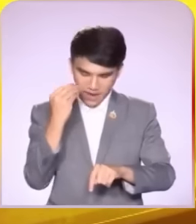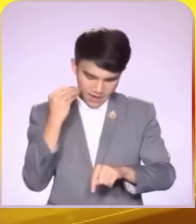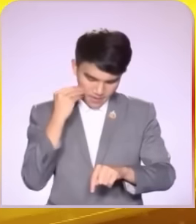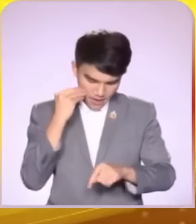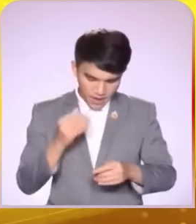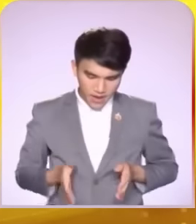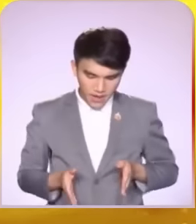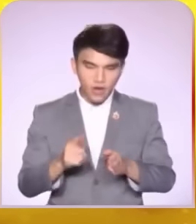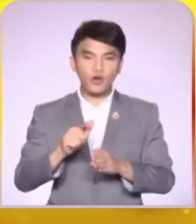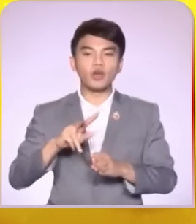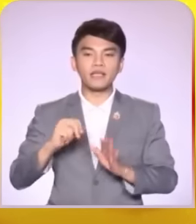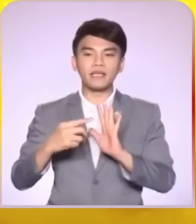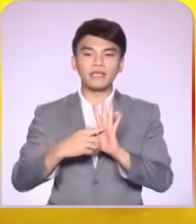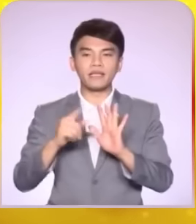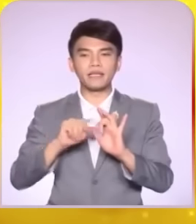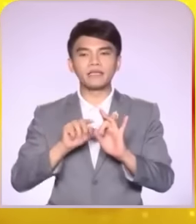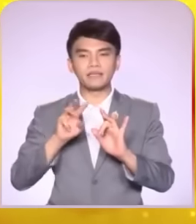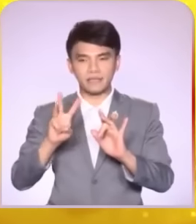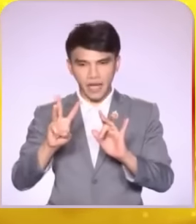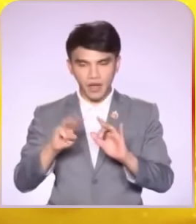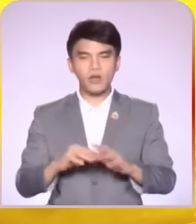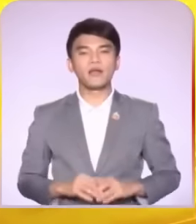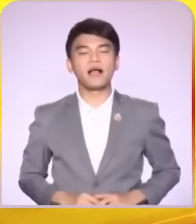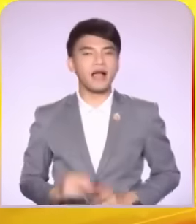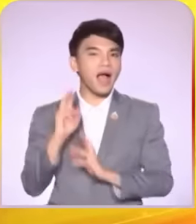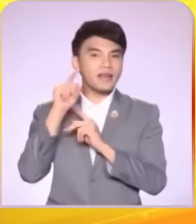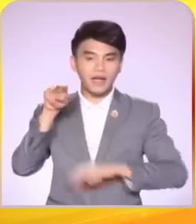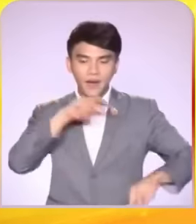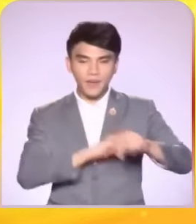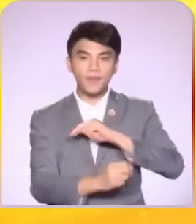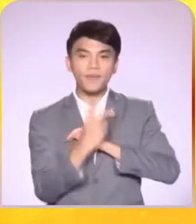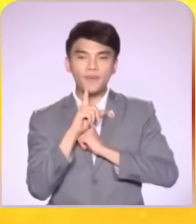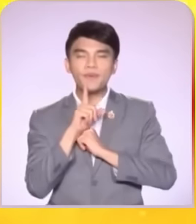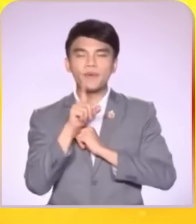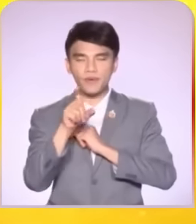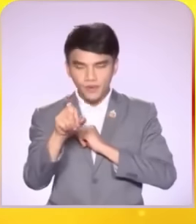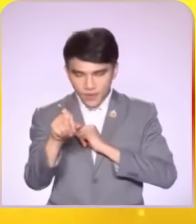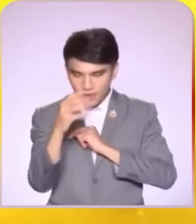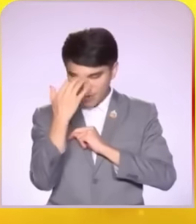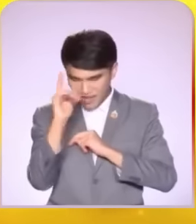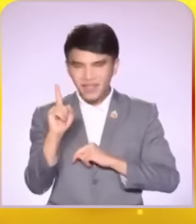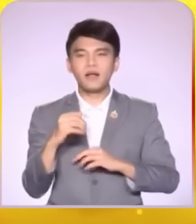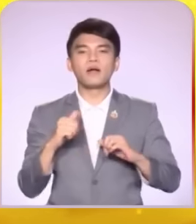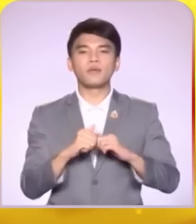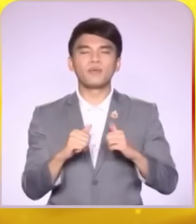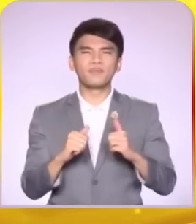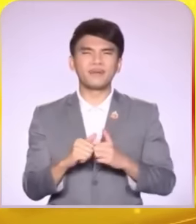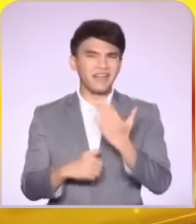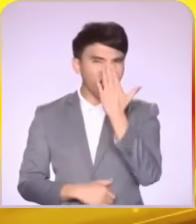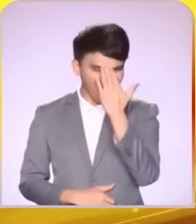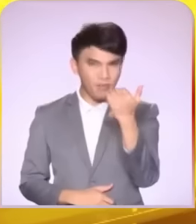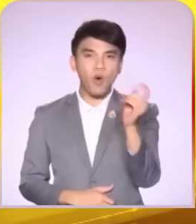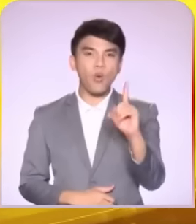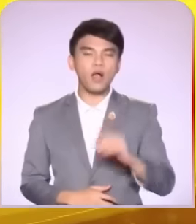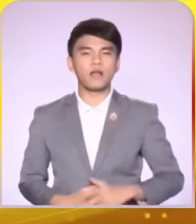แห่งหนึ่งริมถนนอินแก้วนี่แหละทีมข่าวของเราก็เลยลงพื้นที่ไปถามคนในวินกันหน่อยว่าทำไมอ่ะยังไงอ่ะสองคนนี้เขาเป็นอะไรกันน